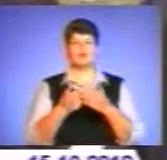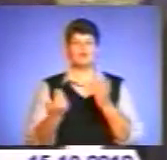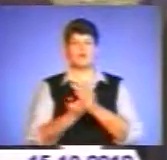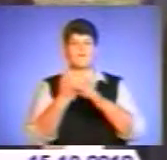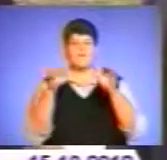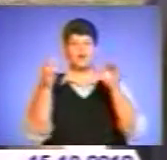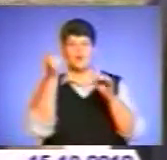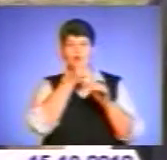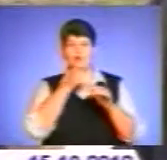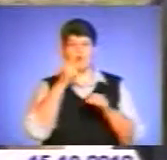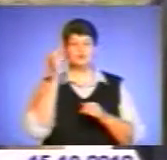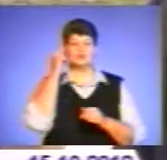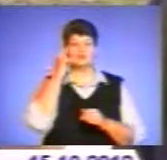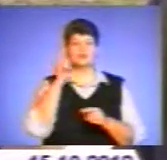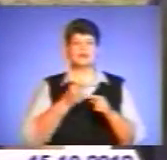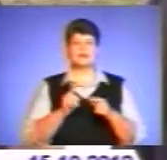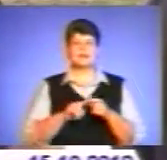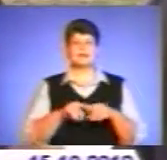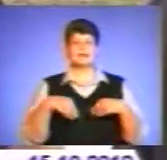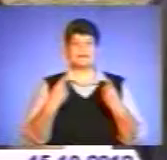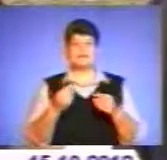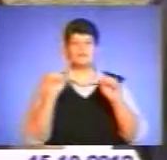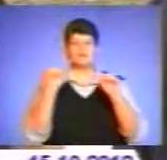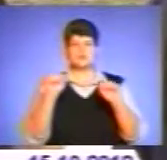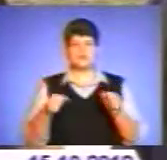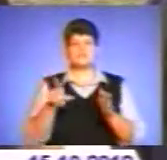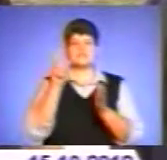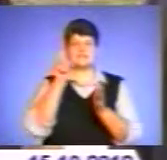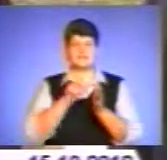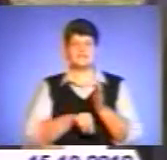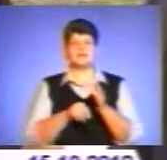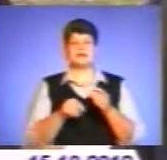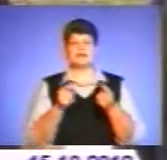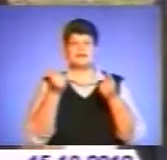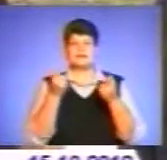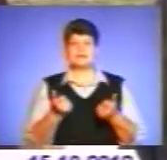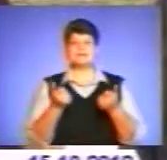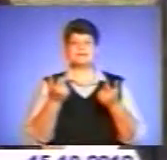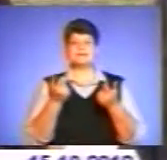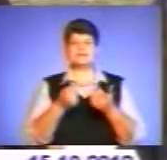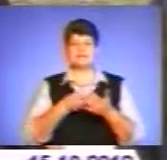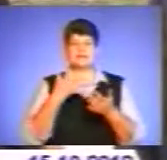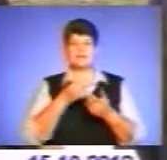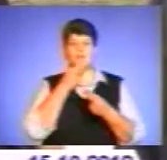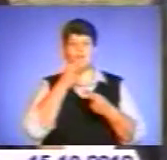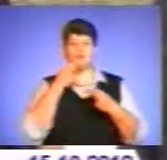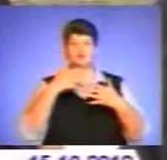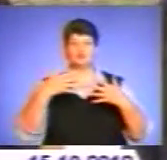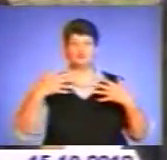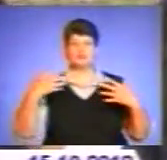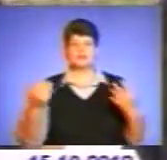року. Думаю, що це дає можливість здешевити значно ціни на продукти, на всі продукти,